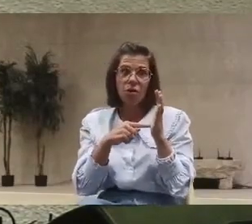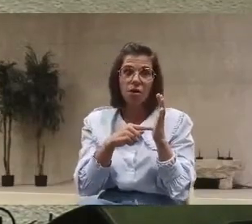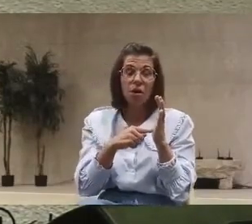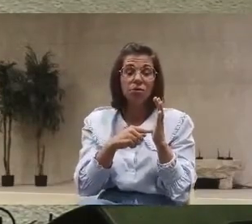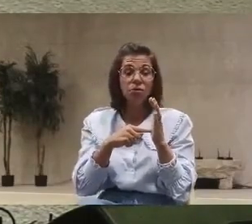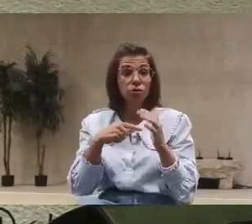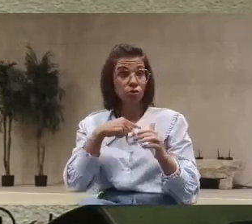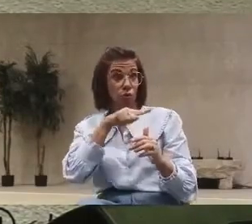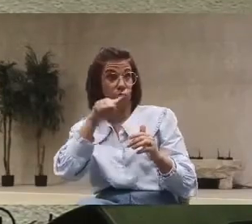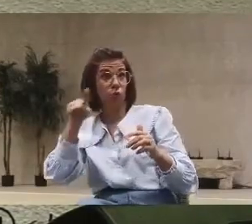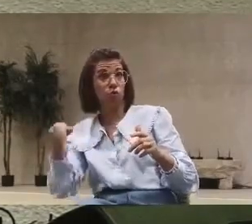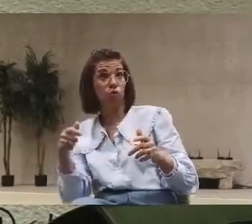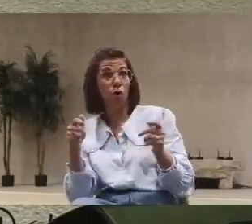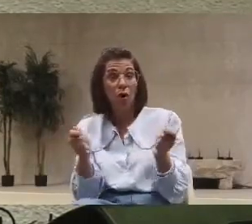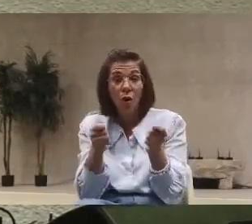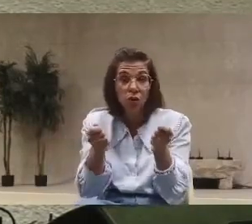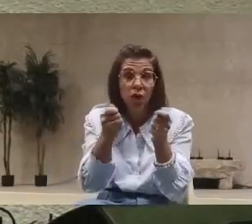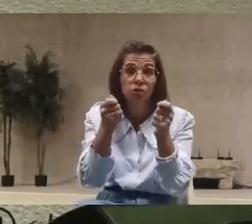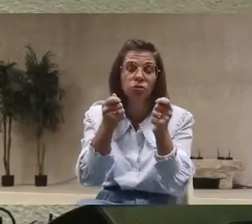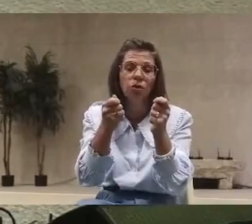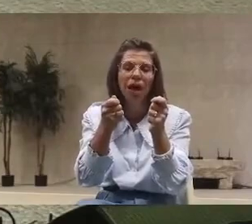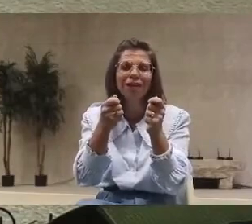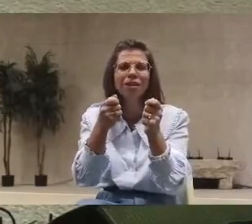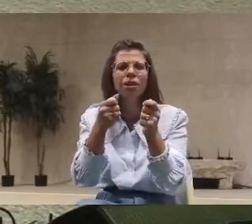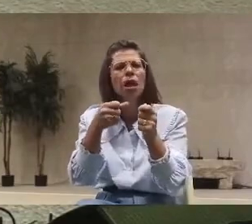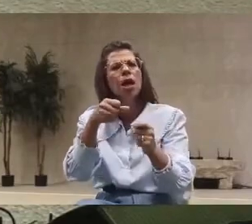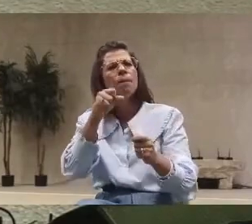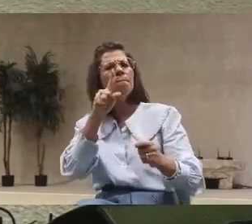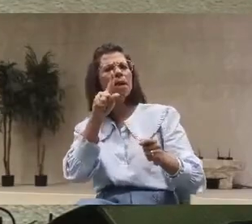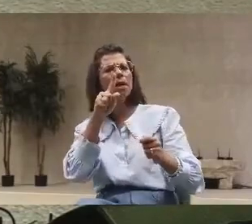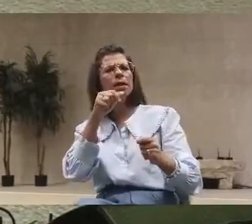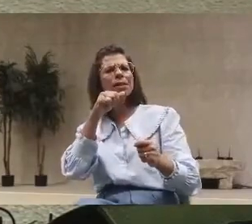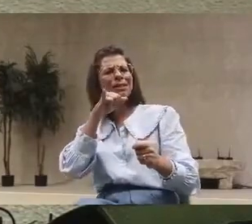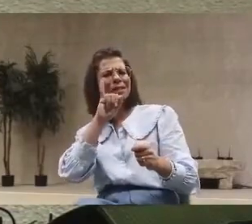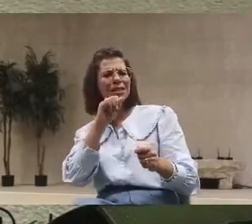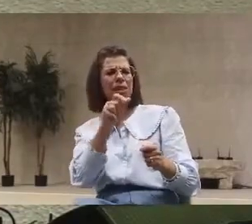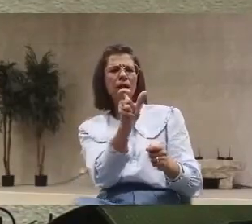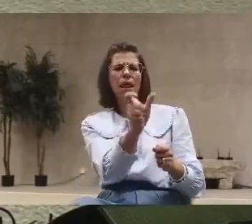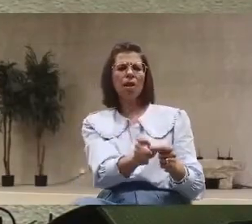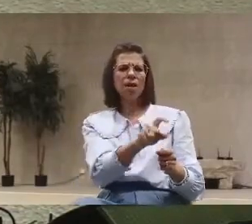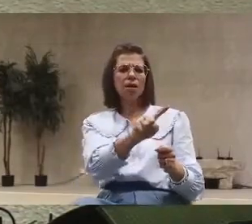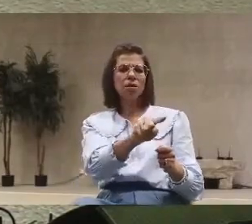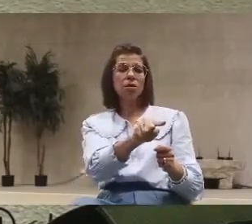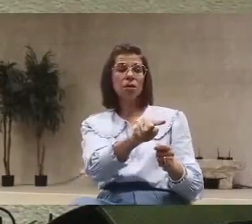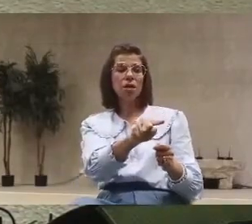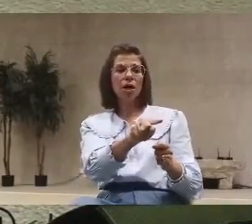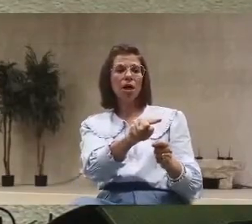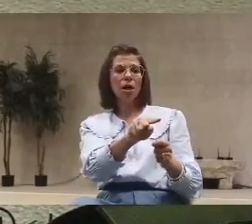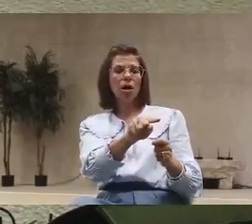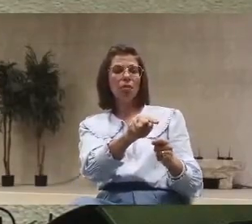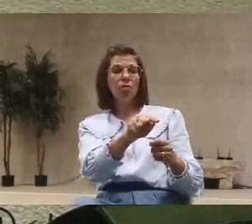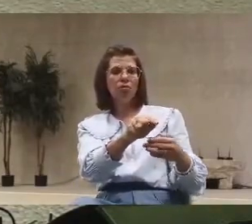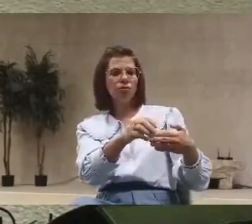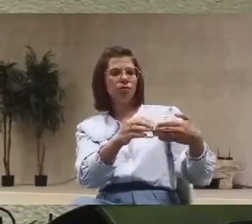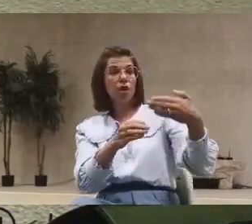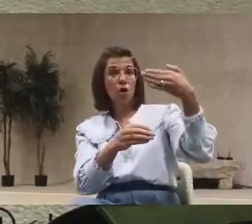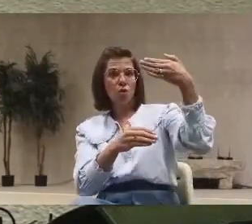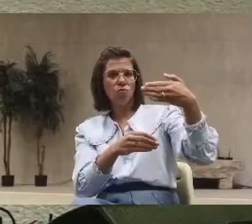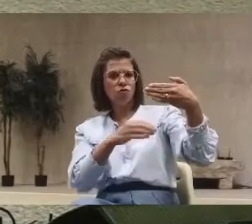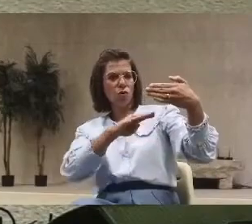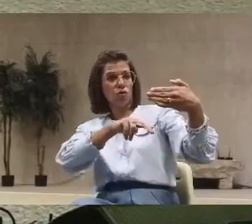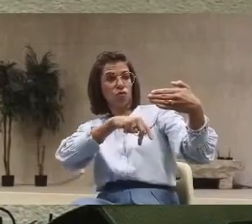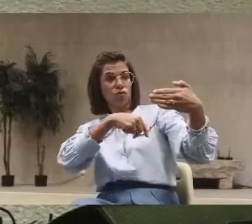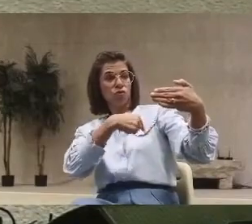non la Bible dit que l'écriture toute écriture a été donnée pour nous convaincre pour nous instruire mais aussi pour nous corriger